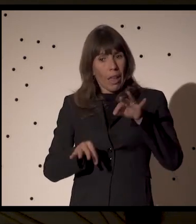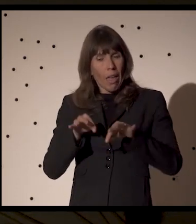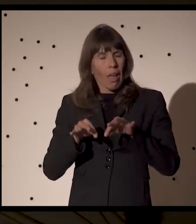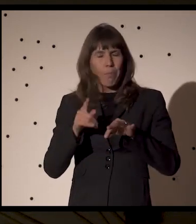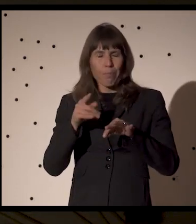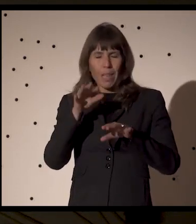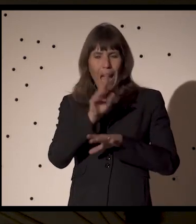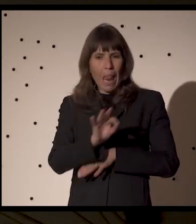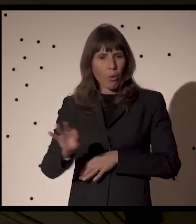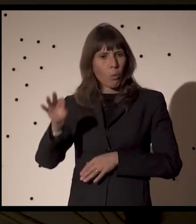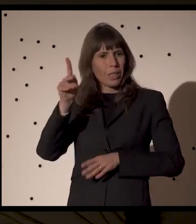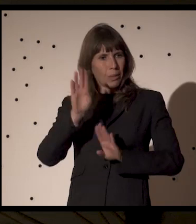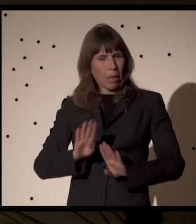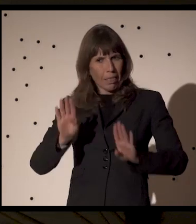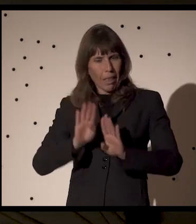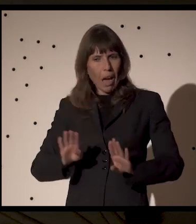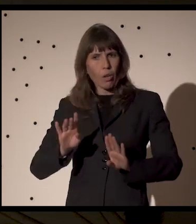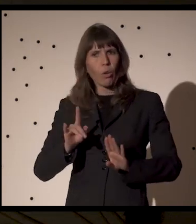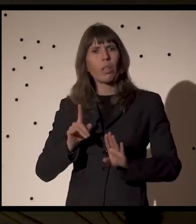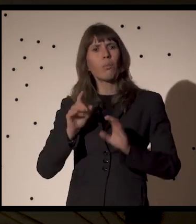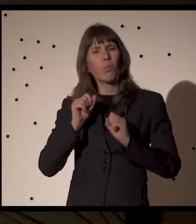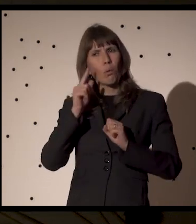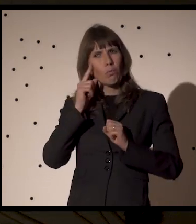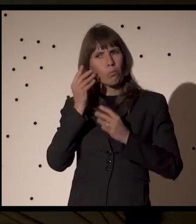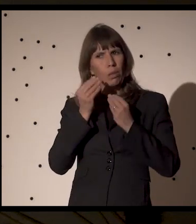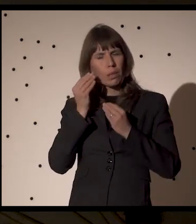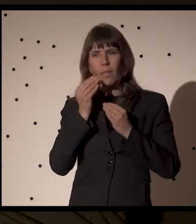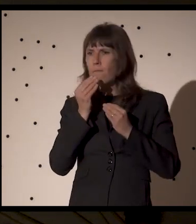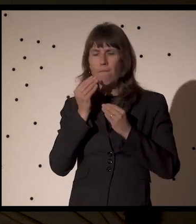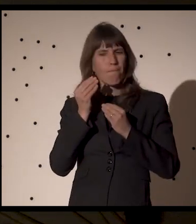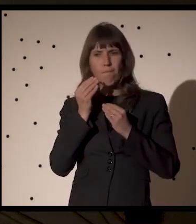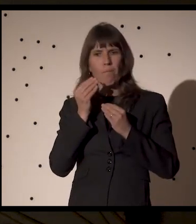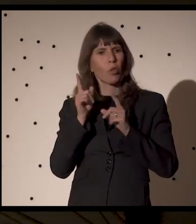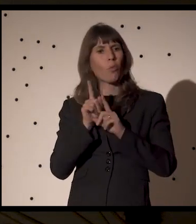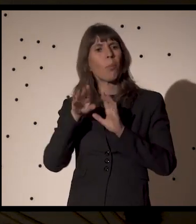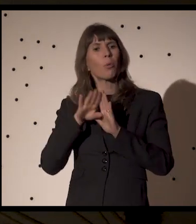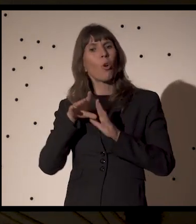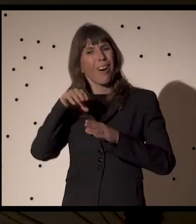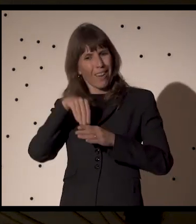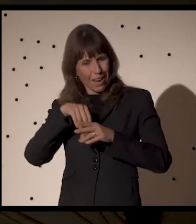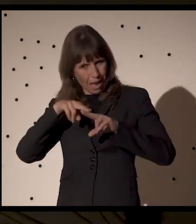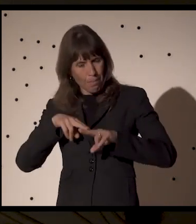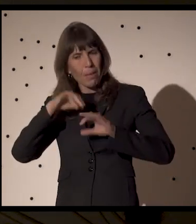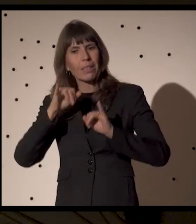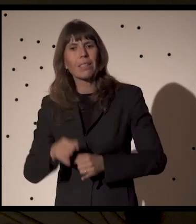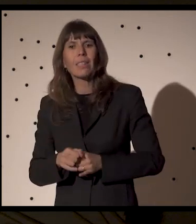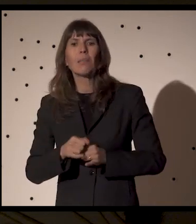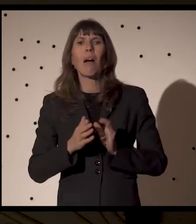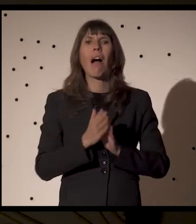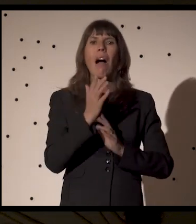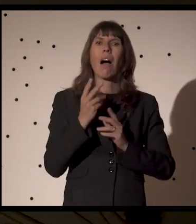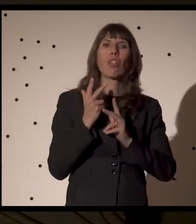l'impatto climatico delle tournée l'impatto di inquinamento e anche